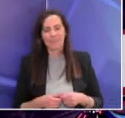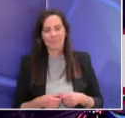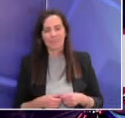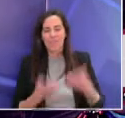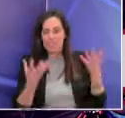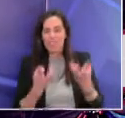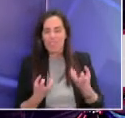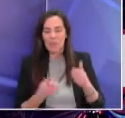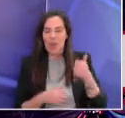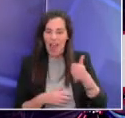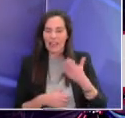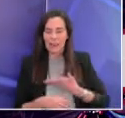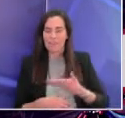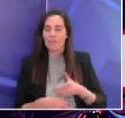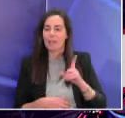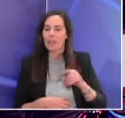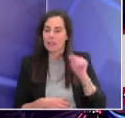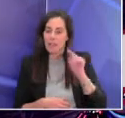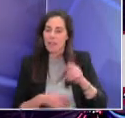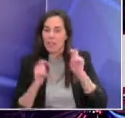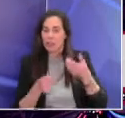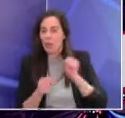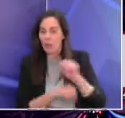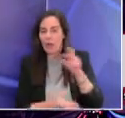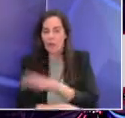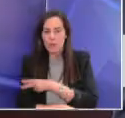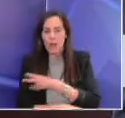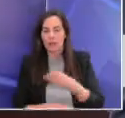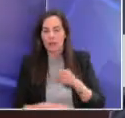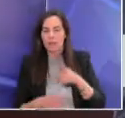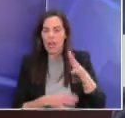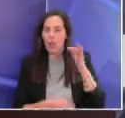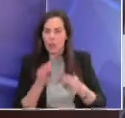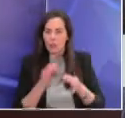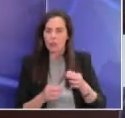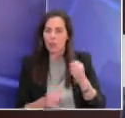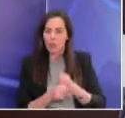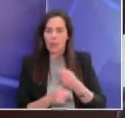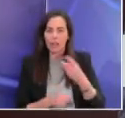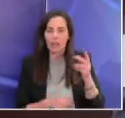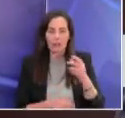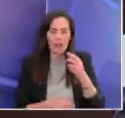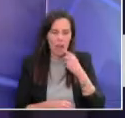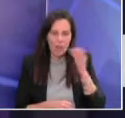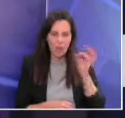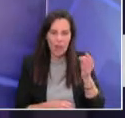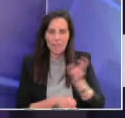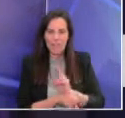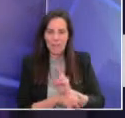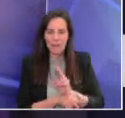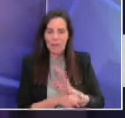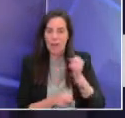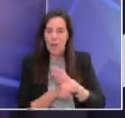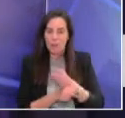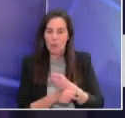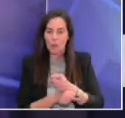ותסחוף איזה כמה לייקים. תלך, תגיש אולי תלונה במשטרה, זאת אומרת, תלך לעורך דין שמתעסק בדיבה, לשון הרע וכאלה. אם עשו עליך